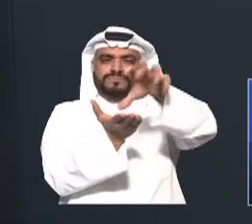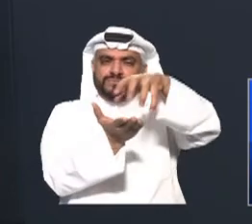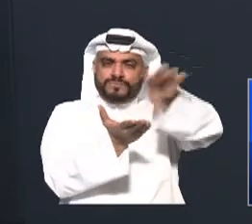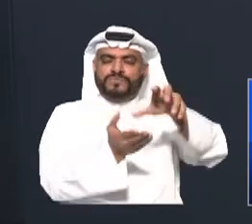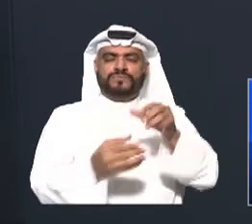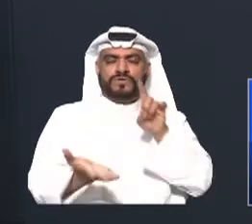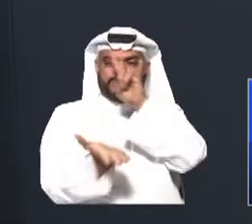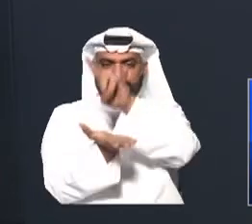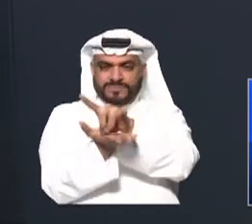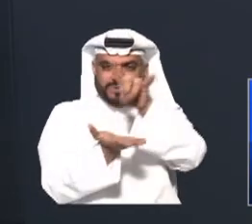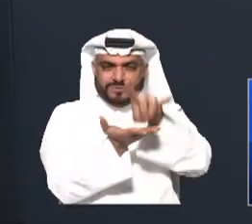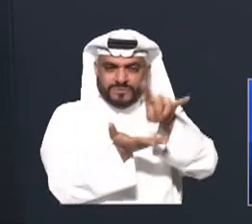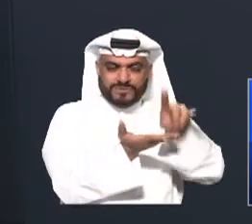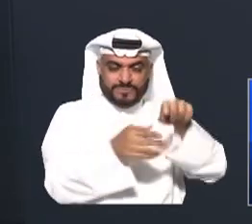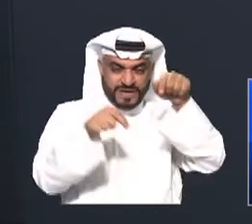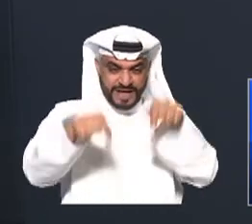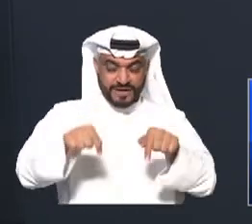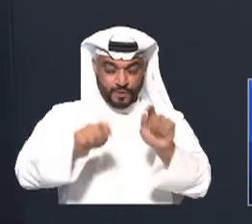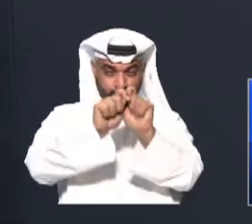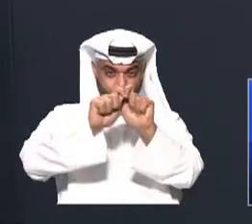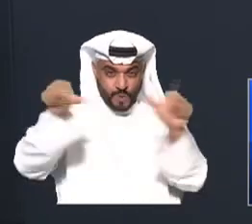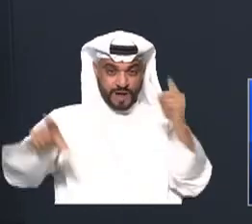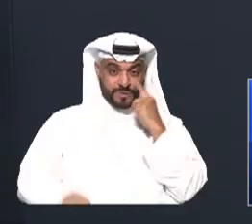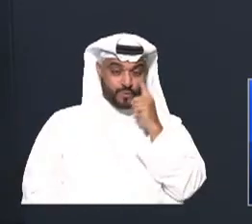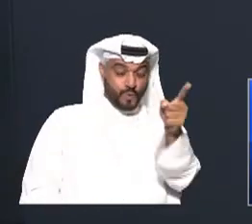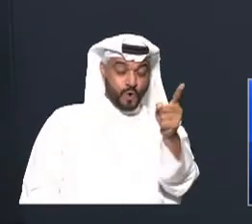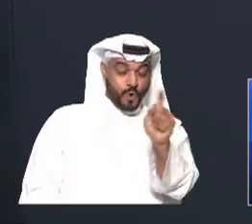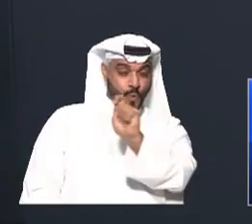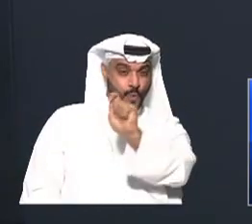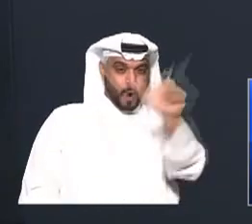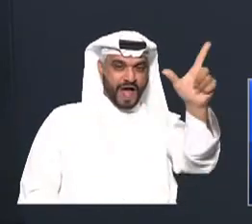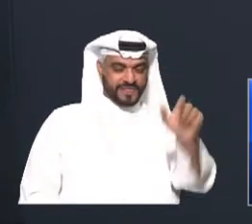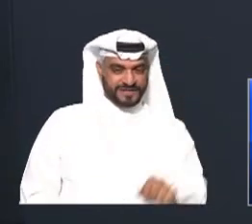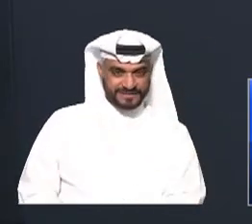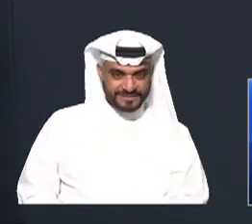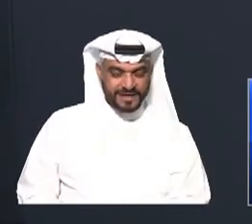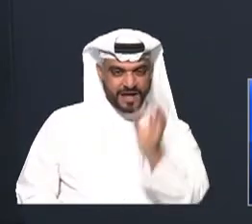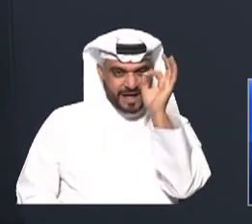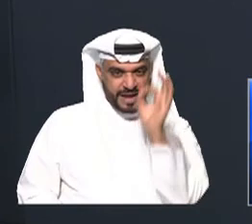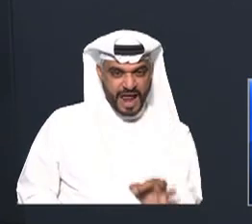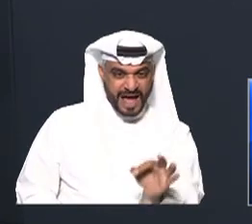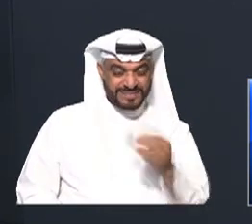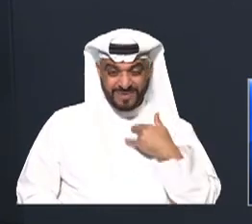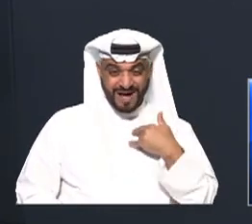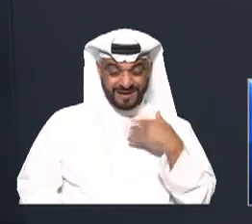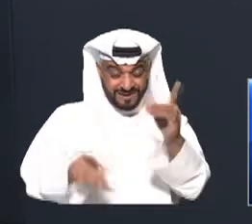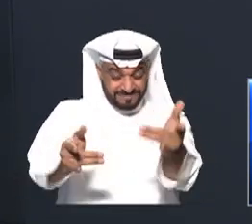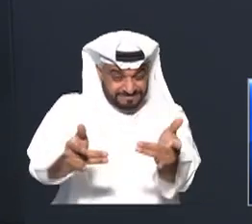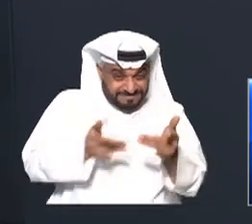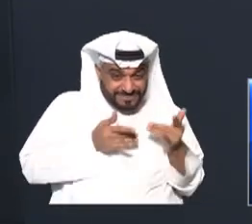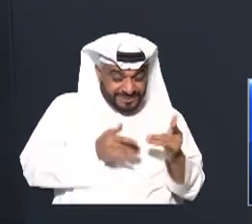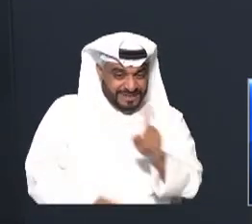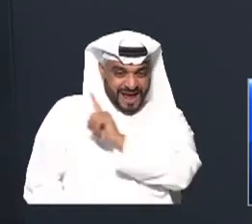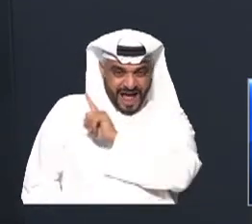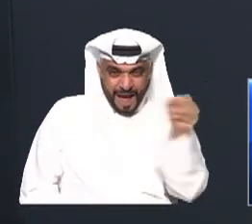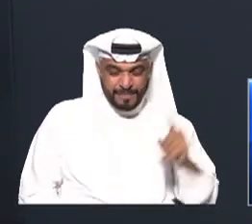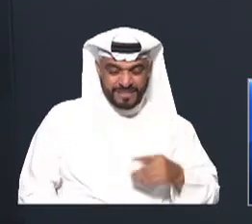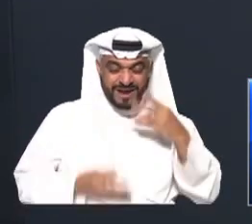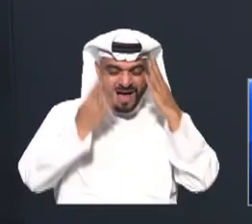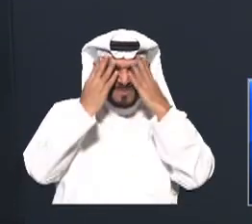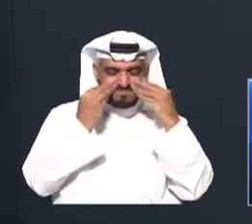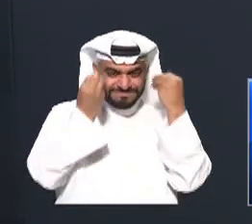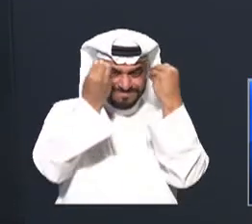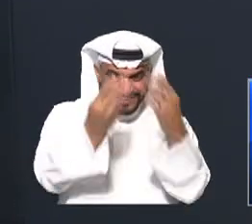يحدث اليوم، يحدث بشكل لافت ومثير. فقط علينا أن لا نتنازل عن إيماننا بقضيتنا، وأن